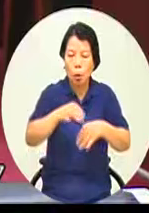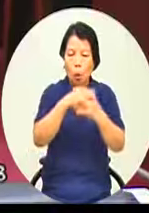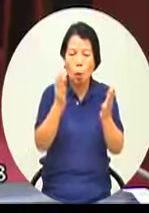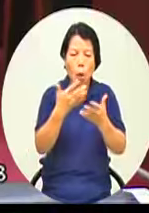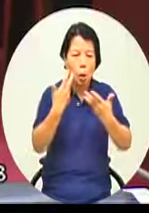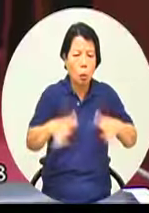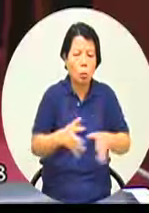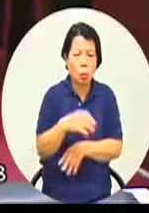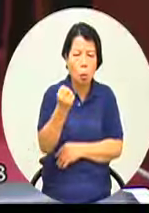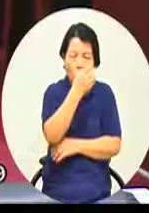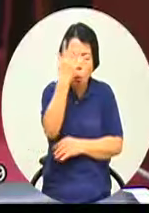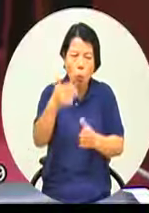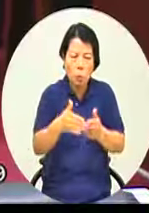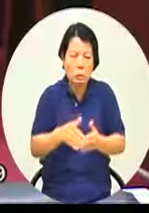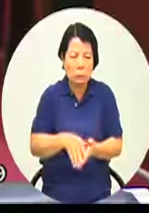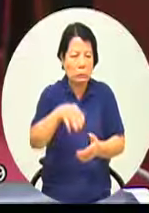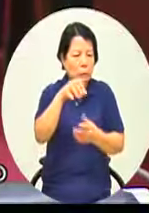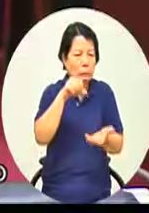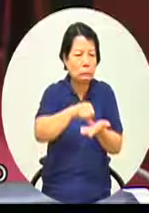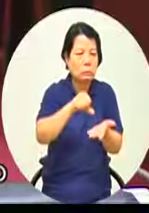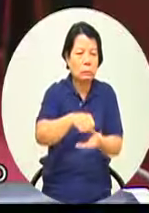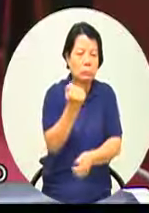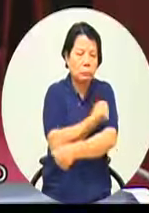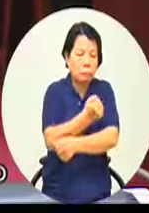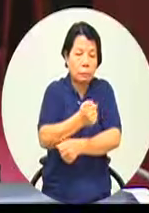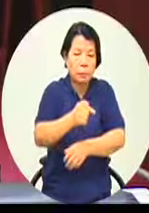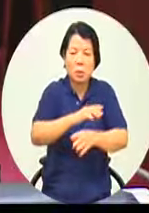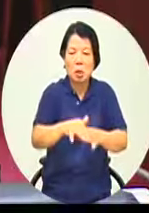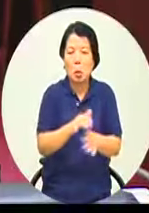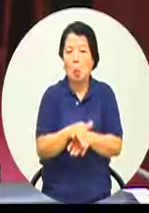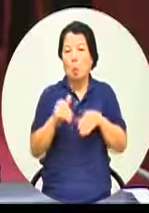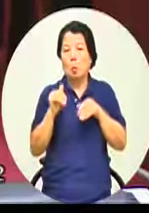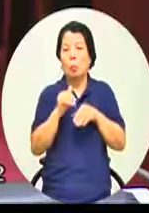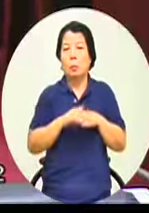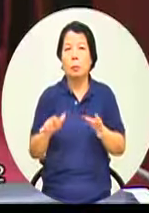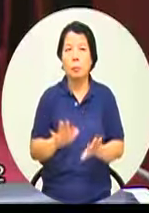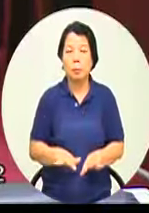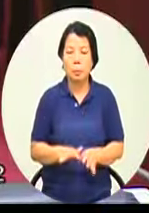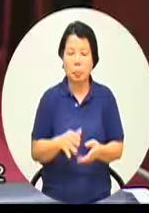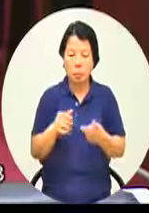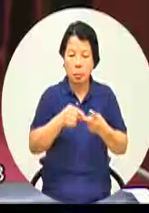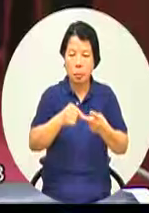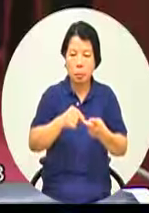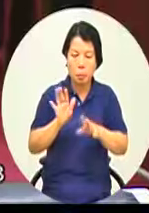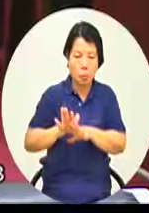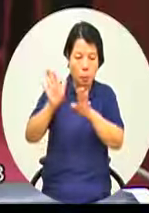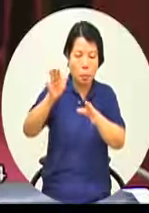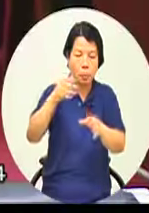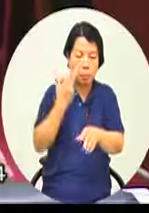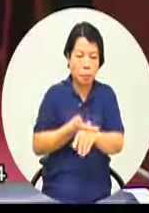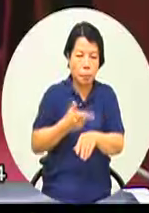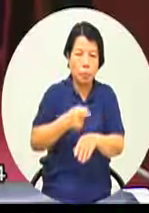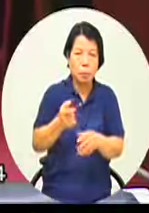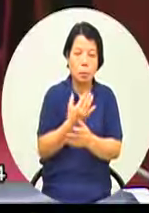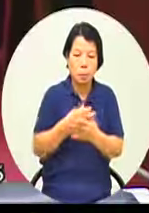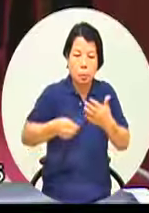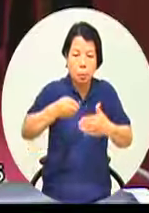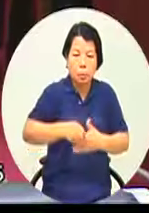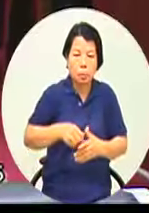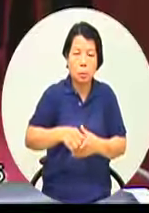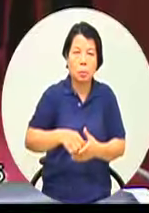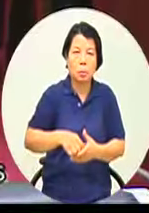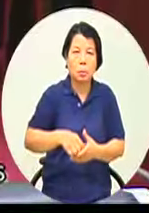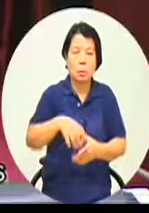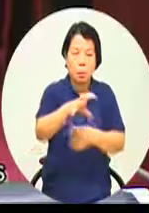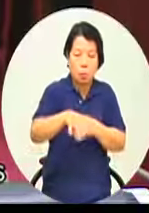务农是因为太辛苦，第二个如果有这些这方面的先进的技术能够提升我们台湾农产品的一个竞